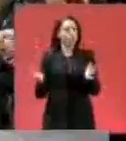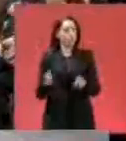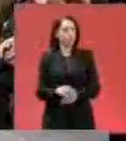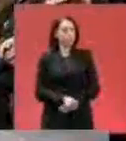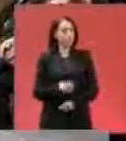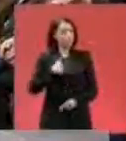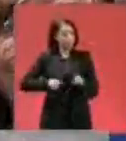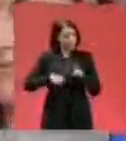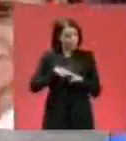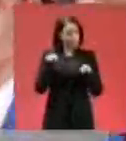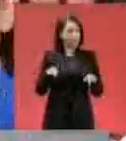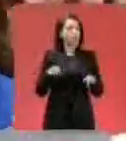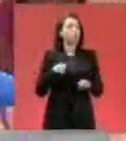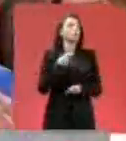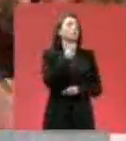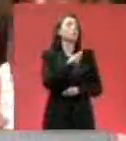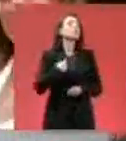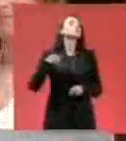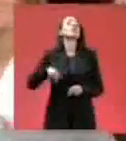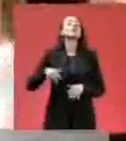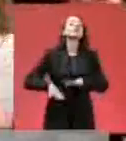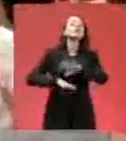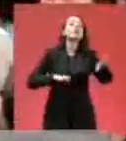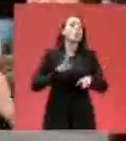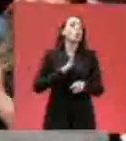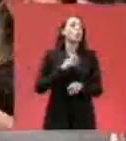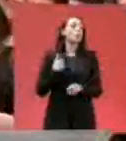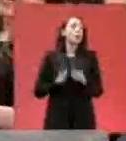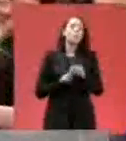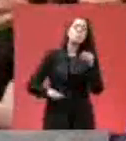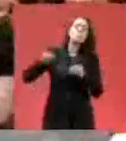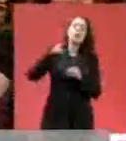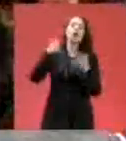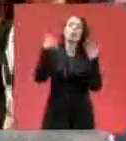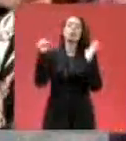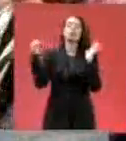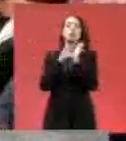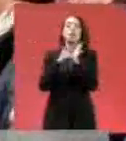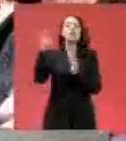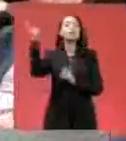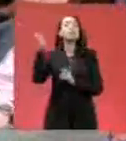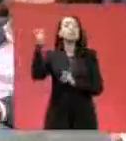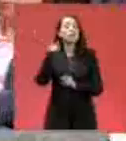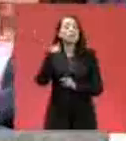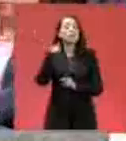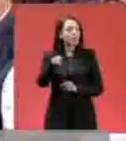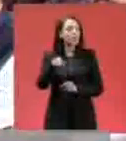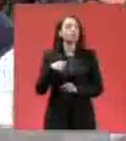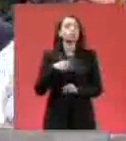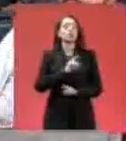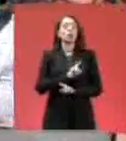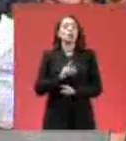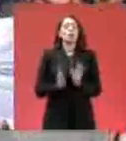Και πλέον να μπει συνταξιούχοι να δουν μειώσεις στις συντάξεις τους. Πάνω από 600.000 συντάξεις ήταν μικρές αλλά